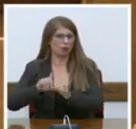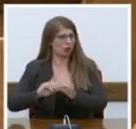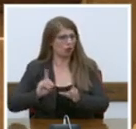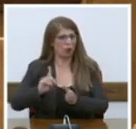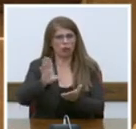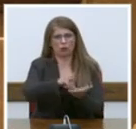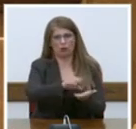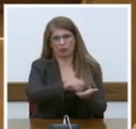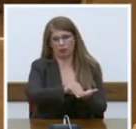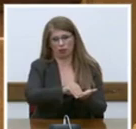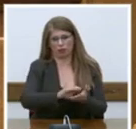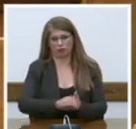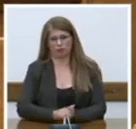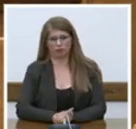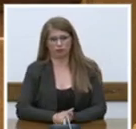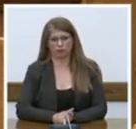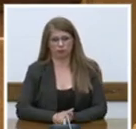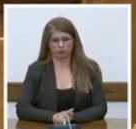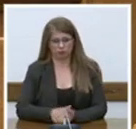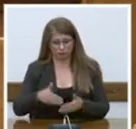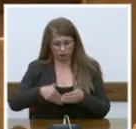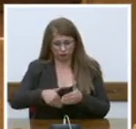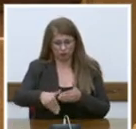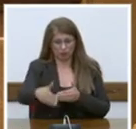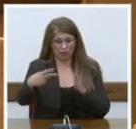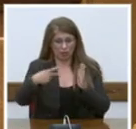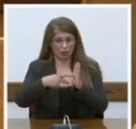καταναλωτή. Εντός του 2022